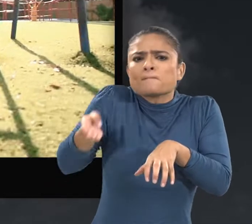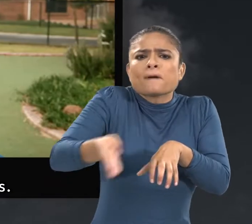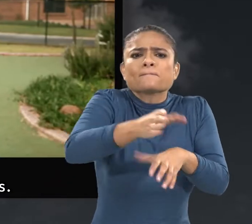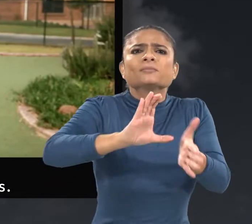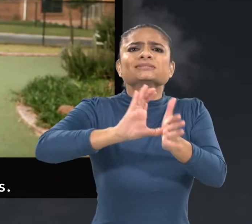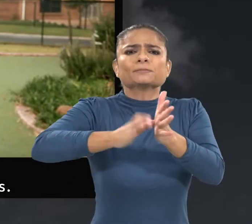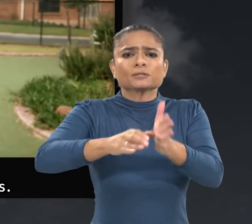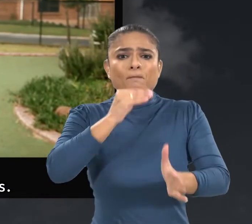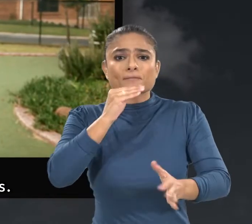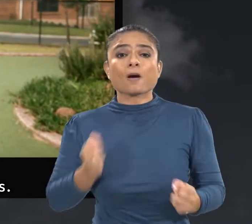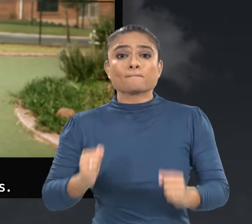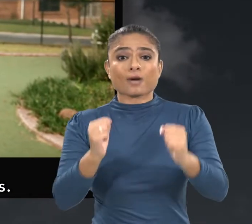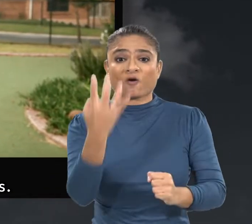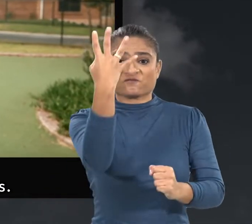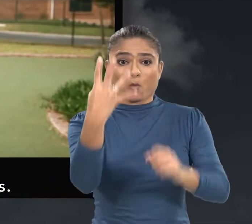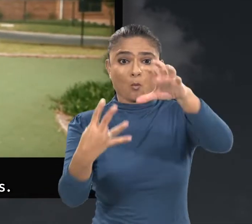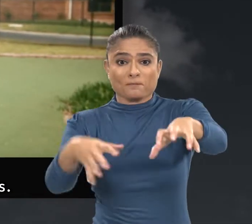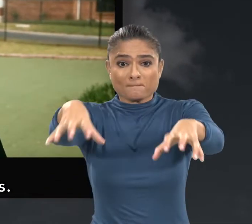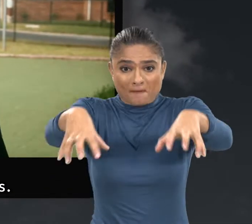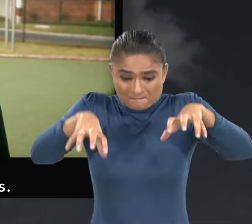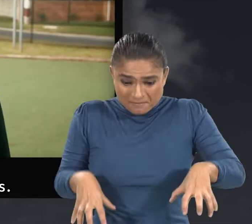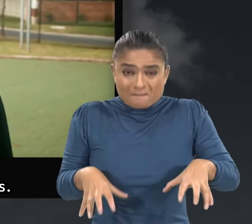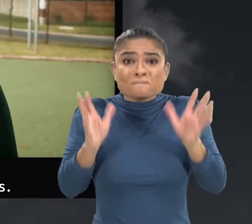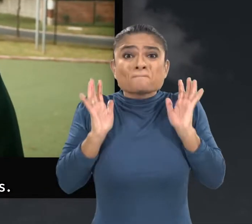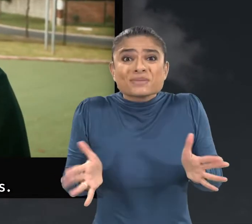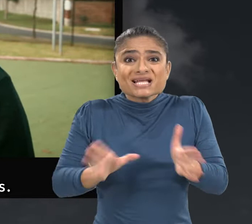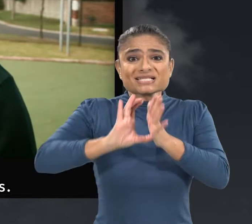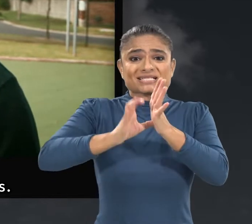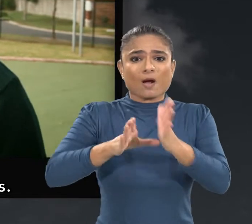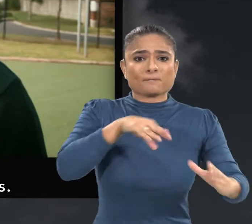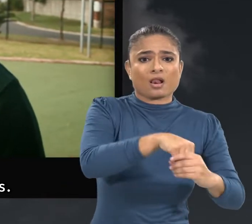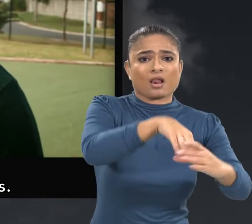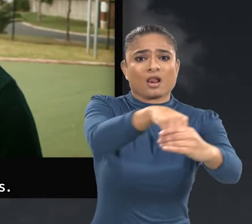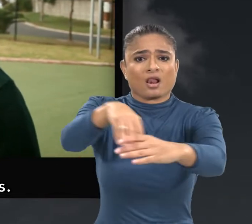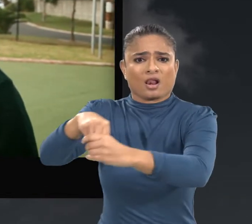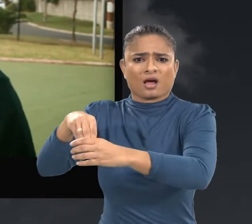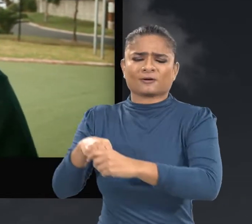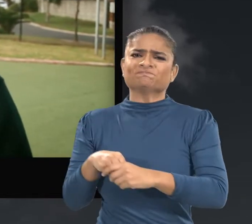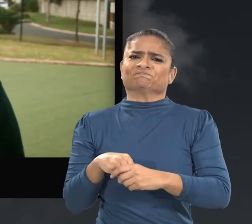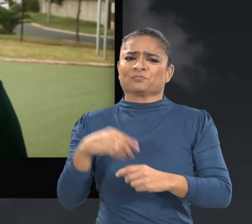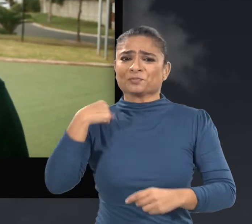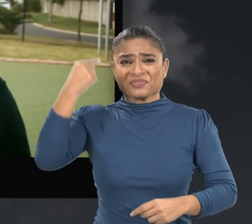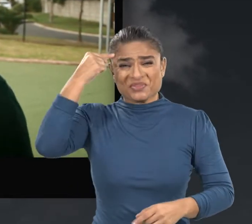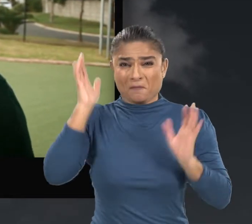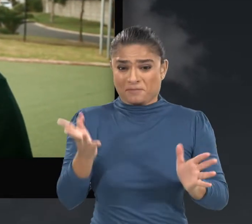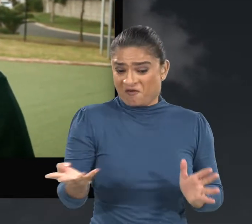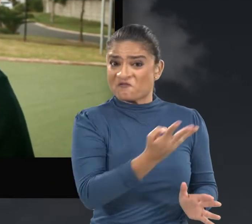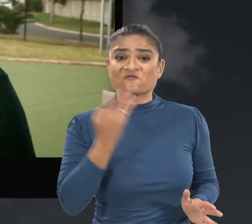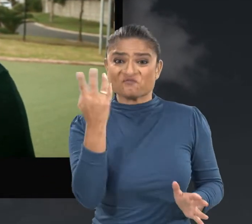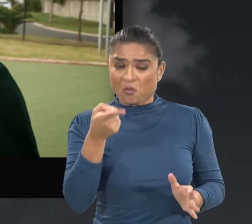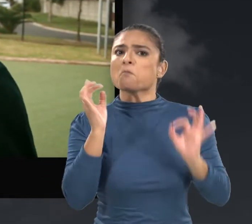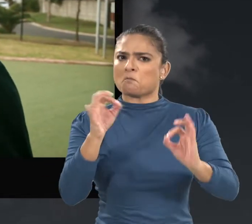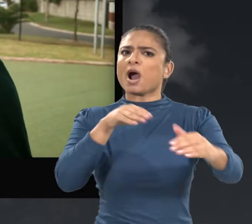is. Daar is sowat 4 parke wat net dien vir gestremde kinders en hierdie is die